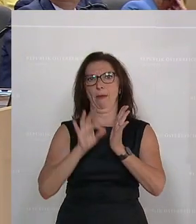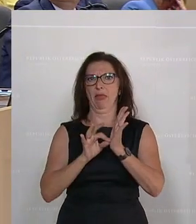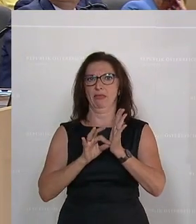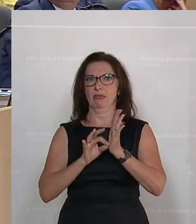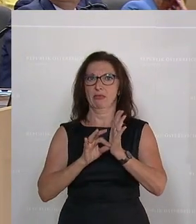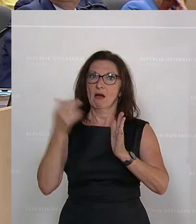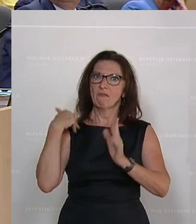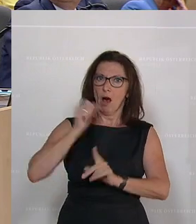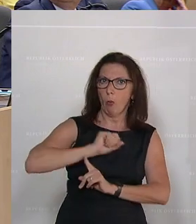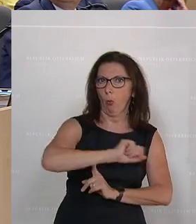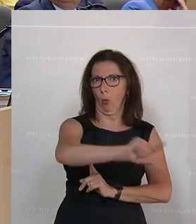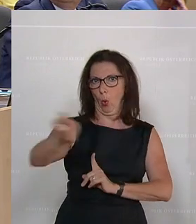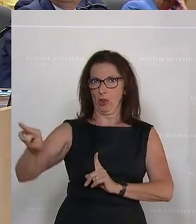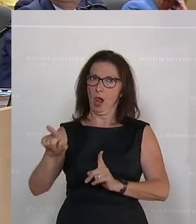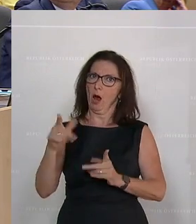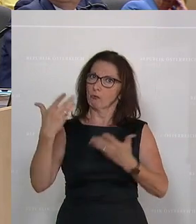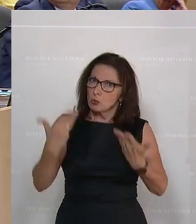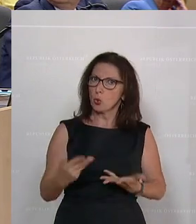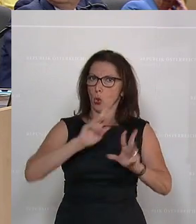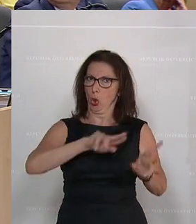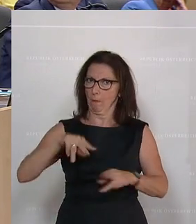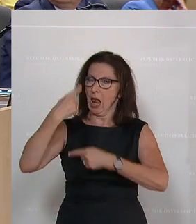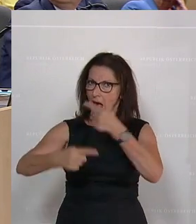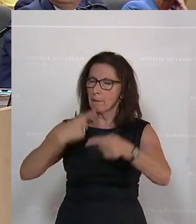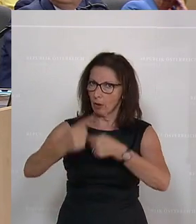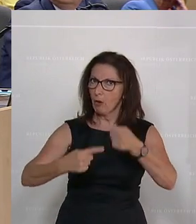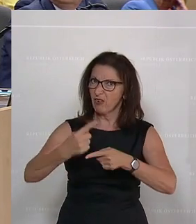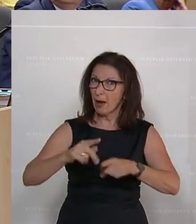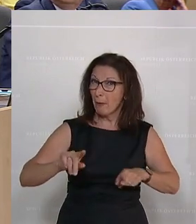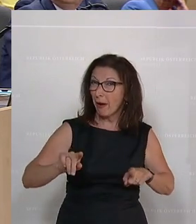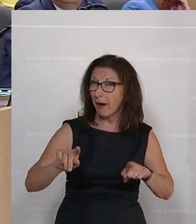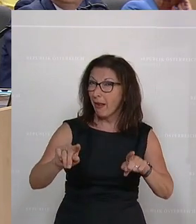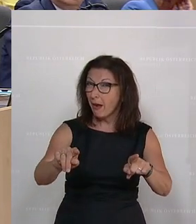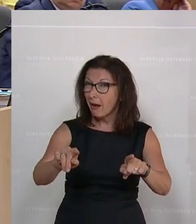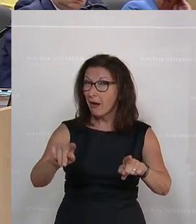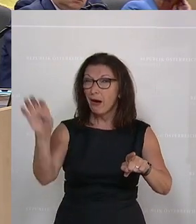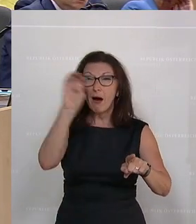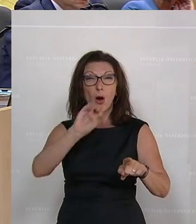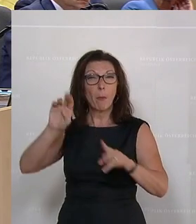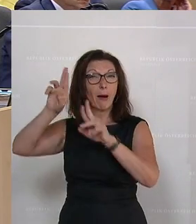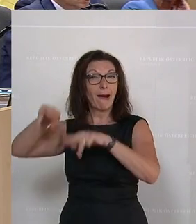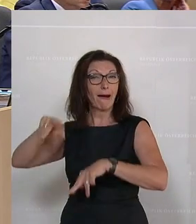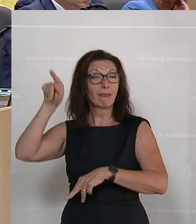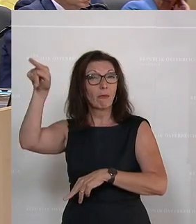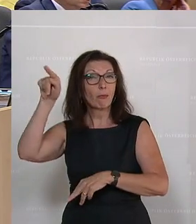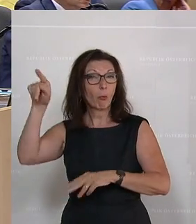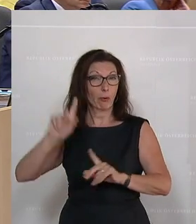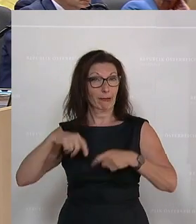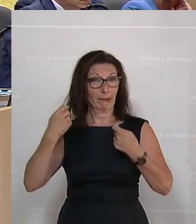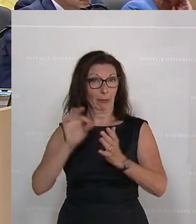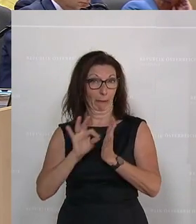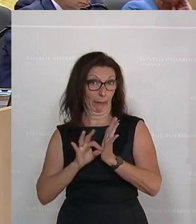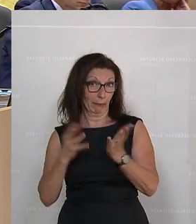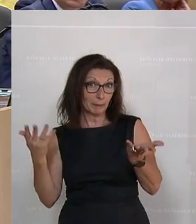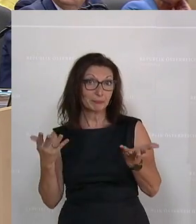normale vorgehensweise und gleichzeitig die szenen beim europäischen rat beim der bundeskanzler times was nicht nur